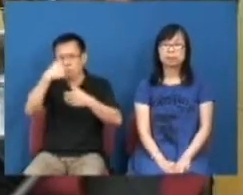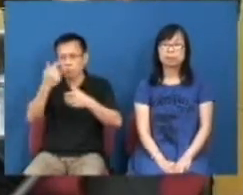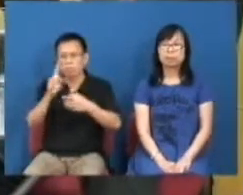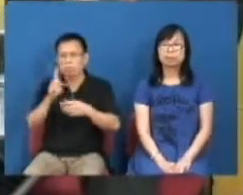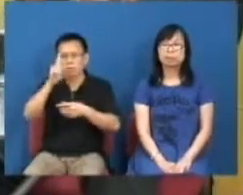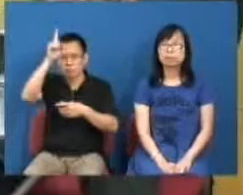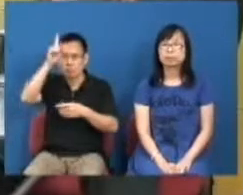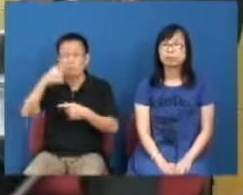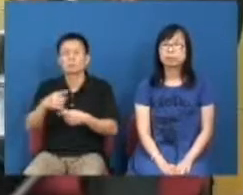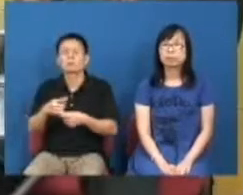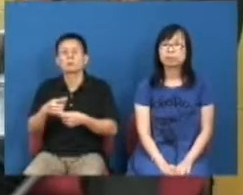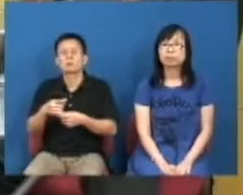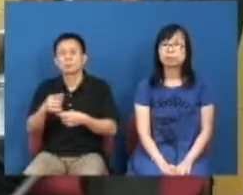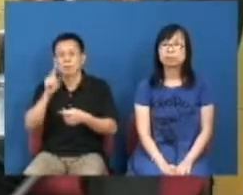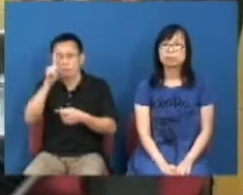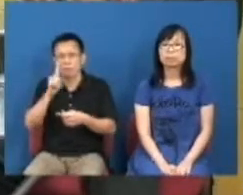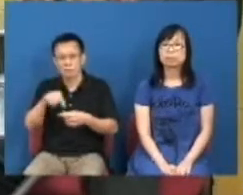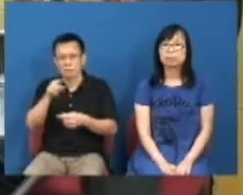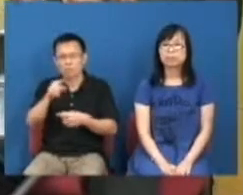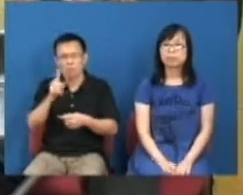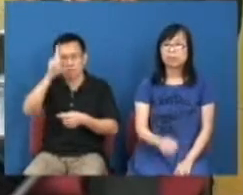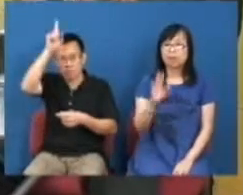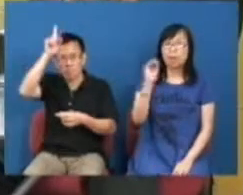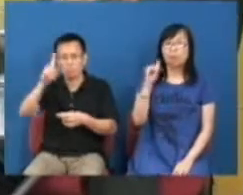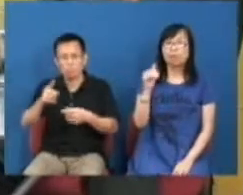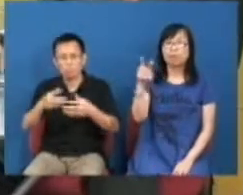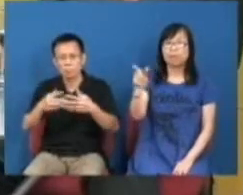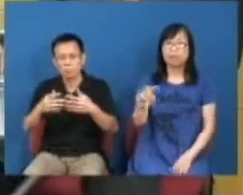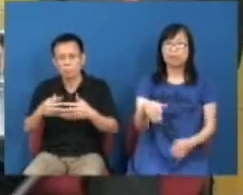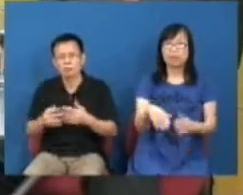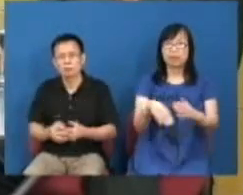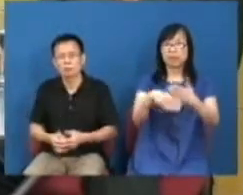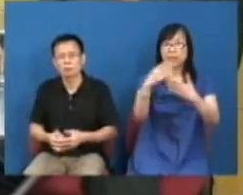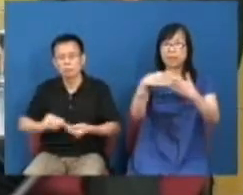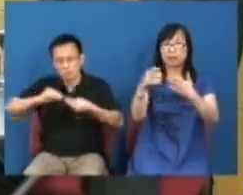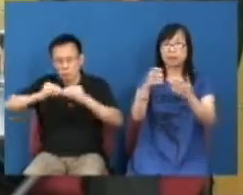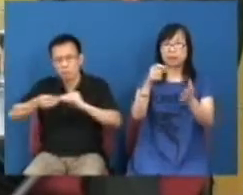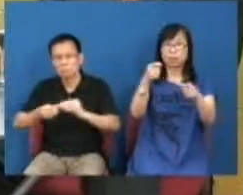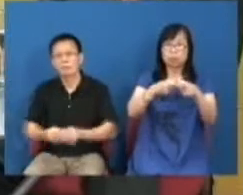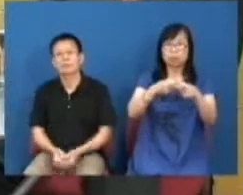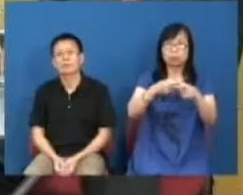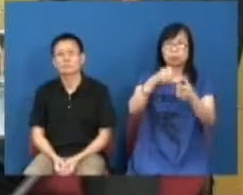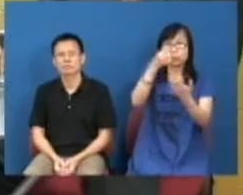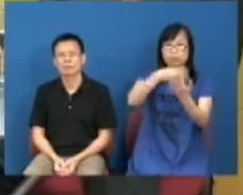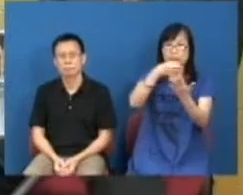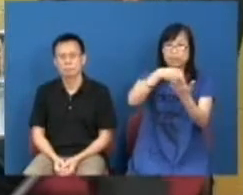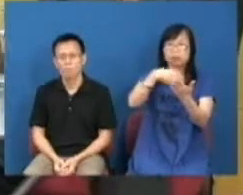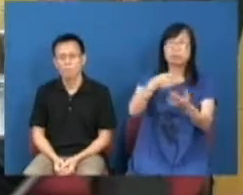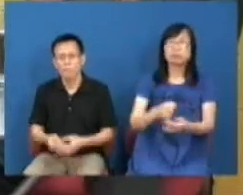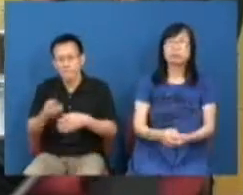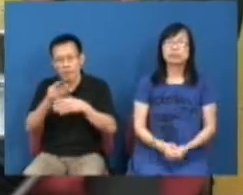你同樓上嘅咁 件事情，可能係大公契範圍嘅地方嚇，公眾地方都唔出奇嚇。 所